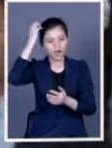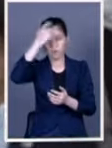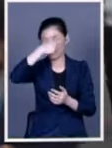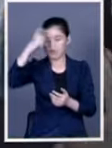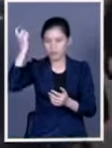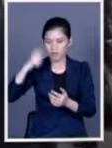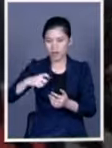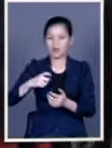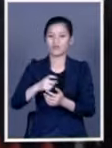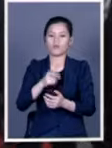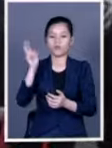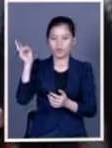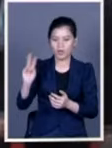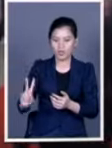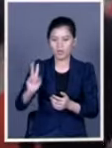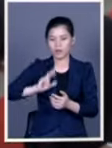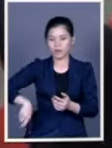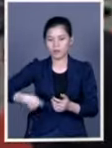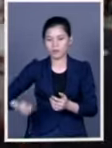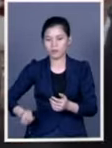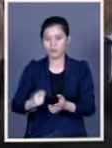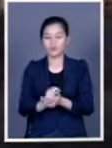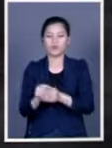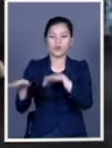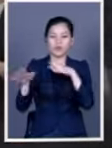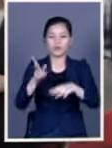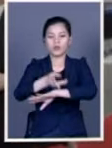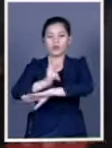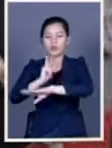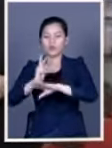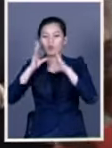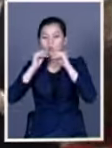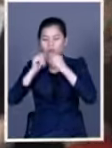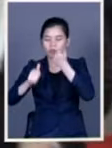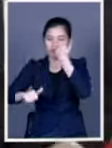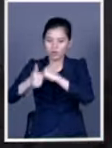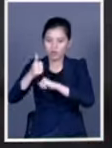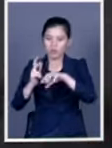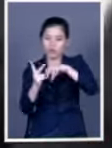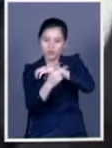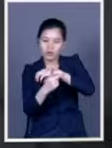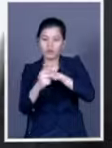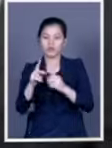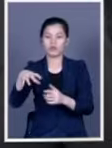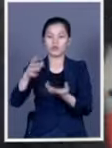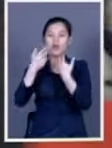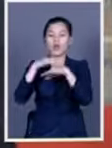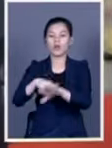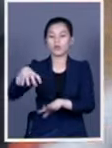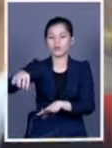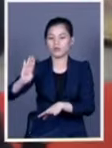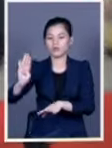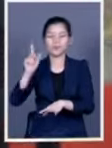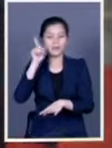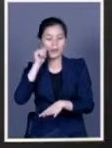รือ CLMP ครั้งที่11พร้อมทั้งเป็นประธานกองประชุมสุดยอดขอบยุทธศาสตร์การร่วมมือด้านเศรษฐกิจแม่น้ำอิล